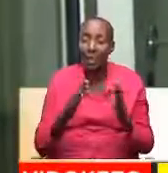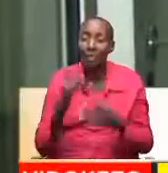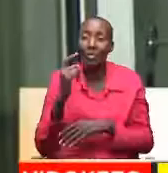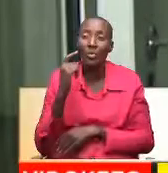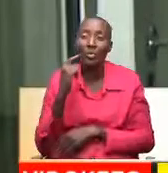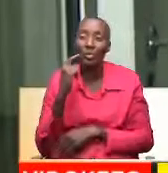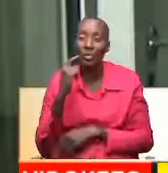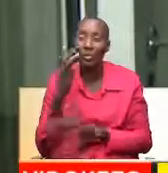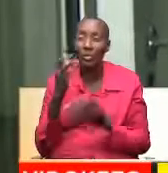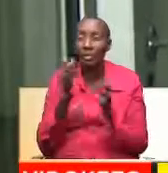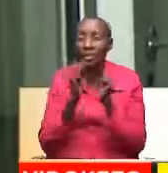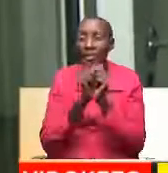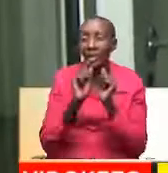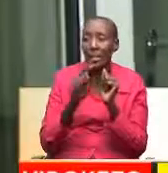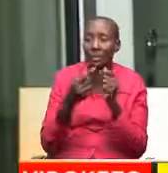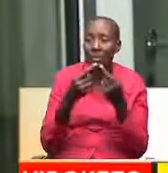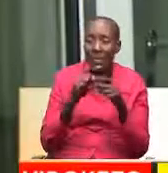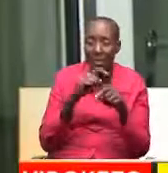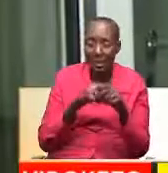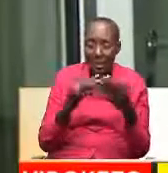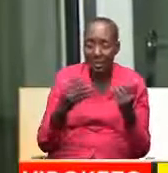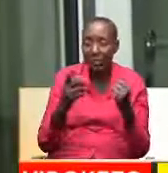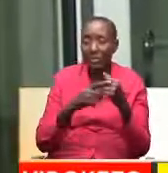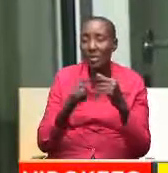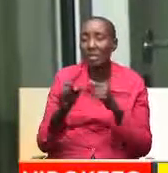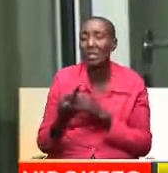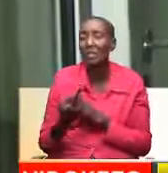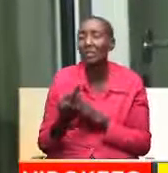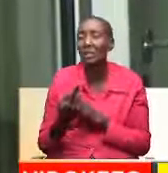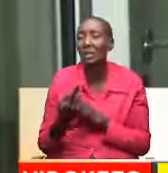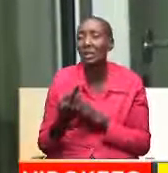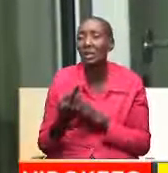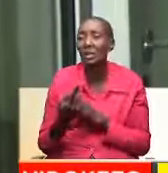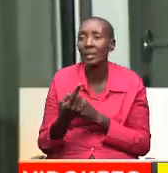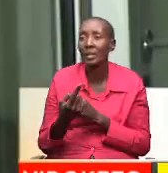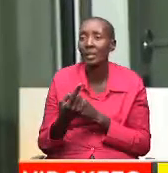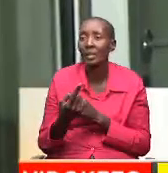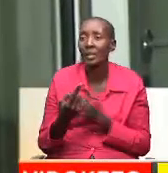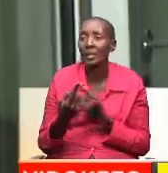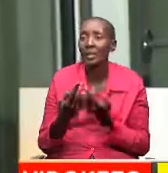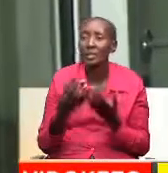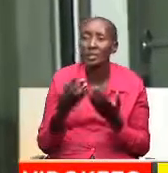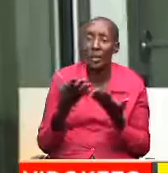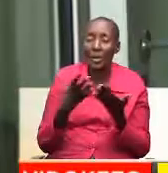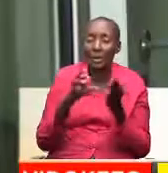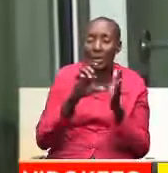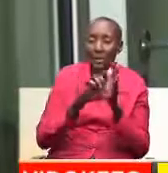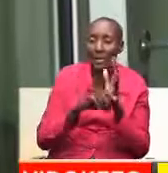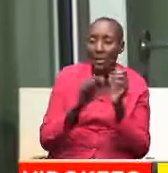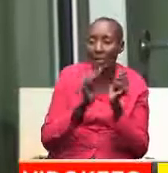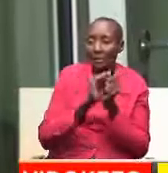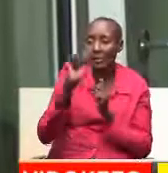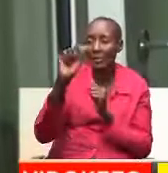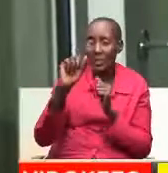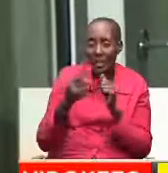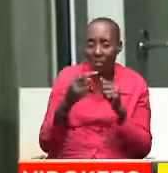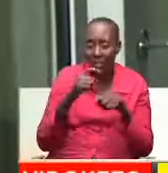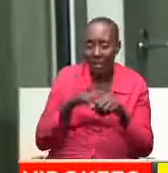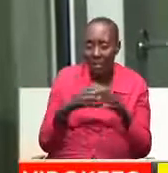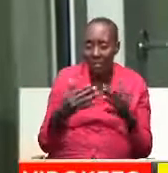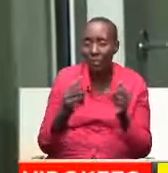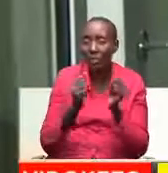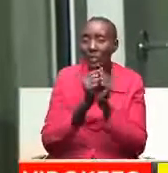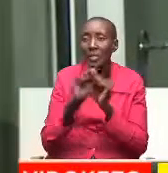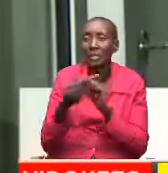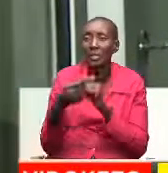10,000, saa hii tunalipisa 6,000. Ile tulikuwa tunalipisa 15,000, tunalipisa 10,000. Sasa